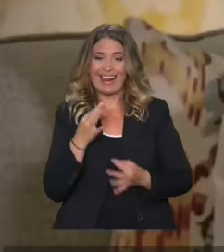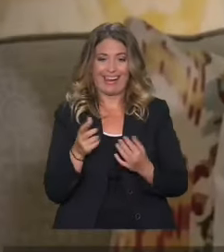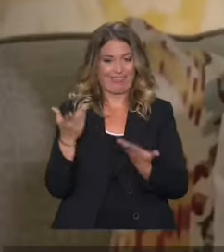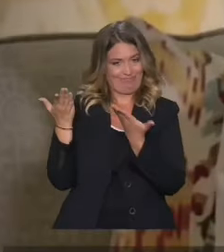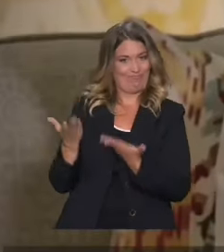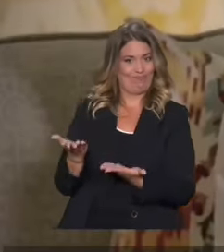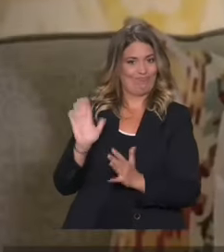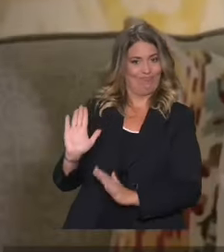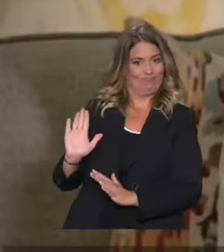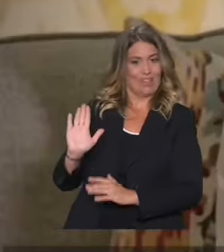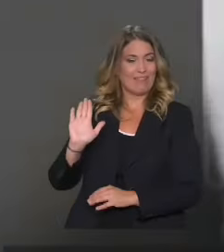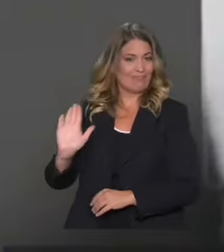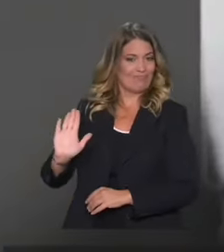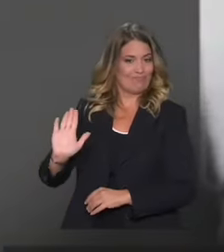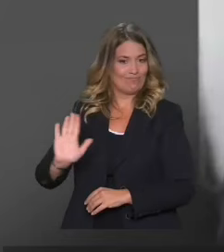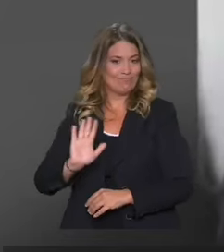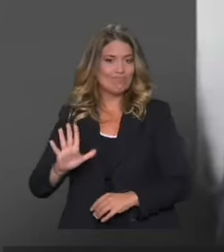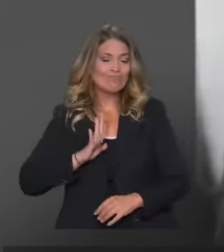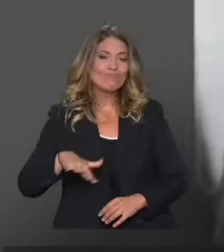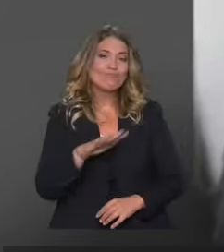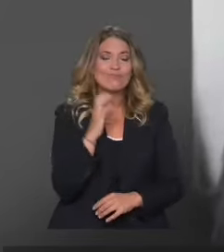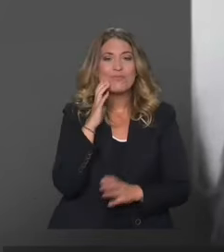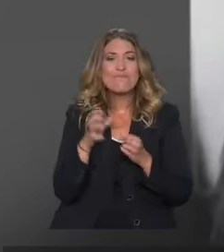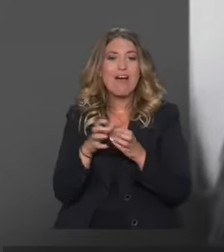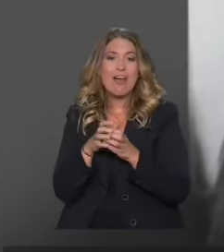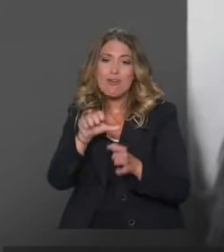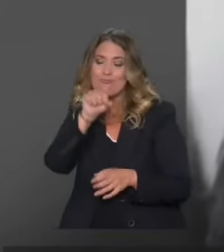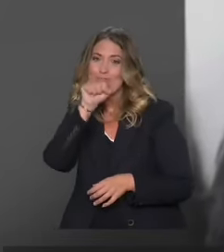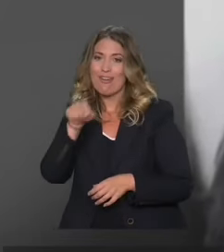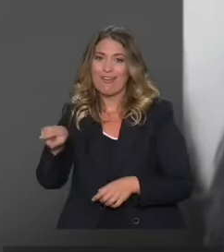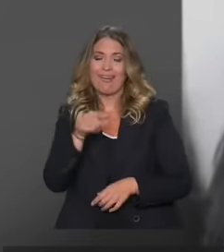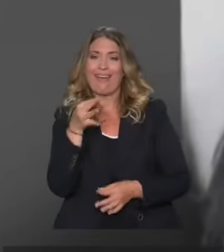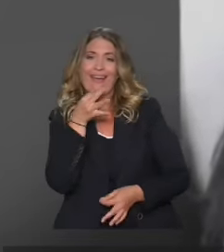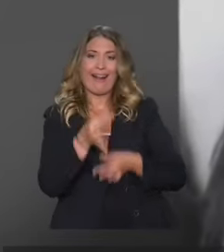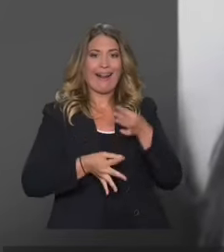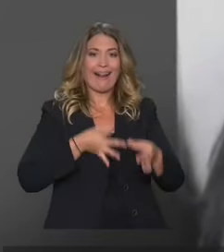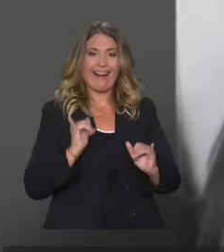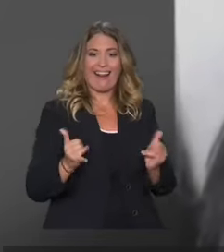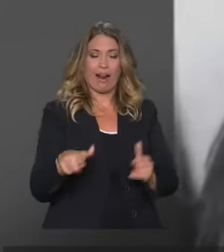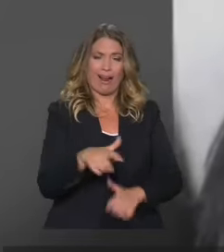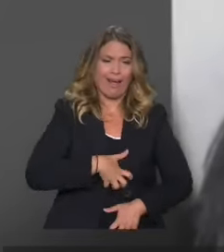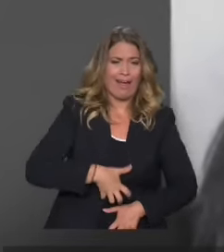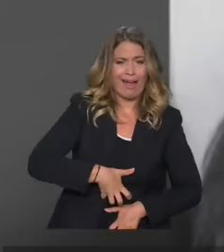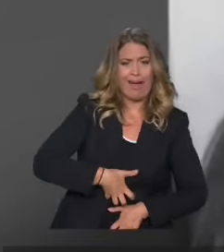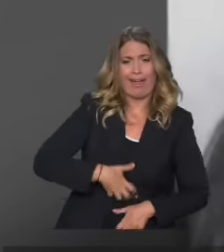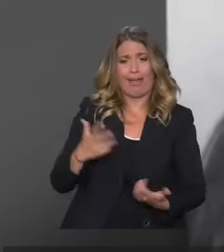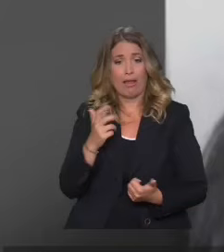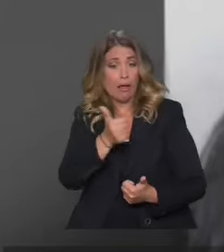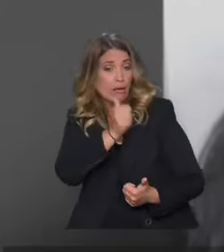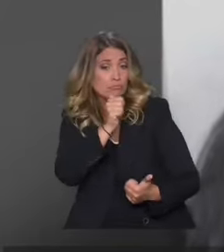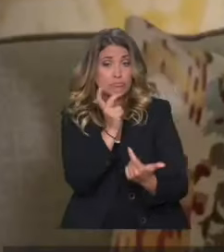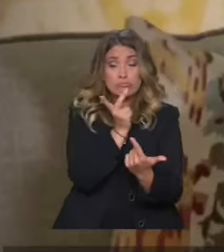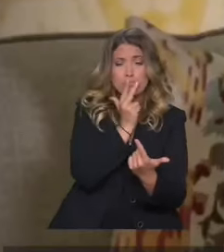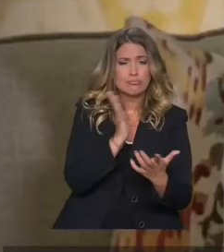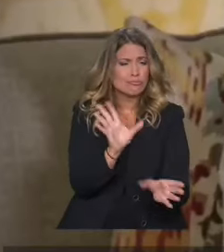Camilla. People enjoyed being in her company. She made everybody laugh. And she drank copiously, and she smoked, and she